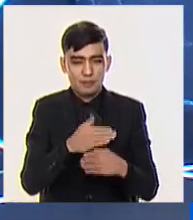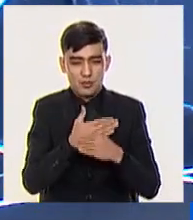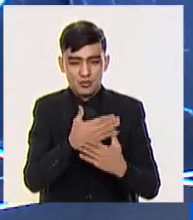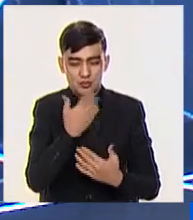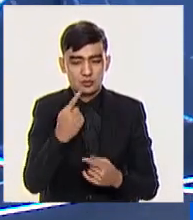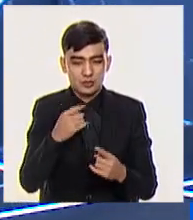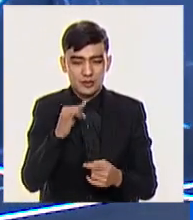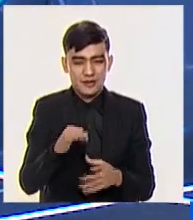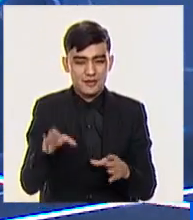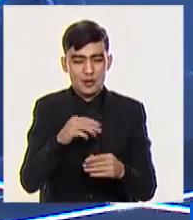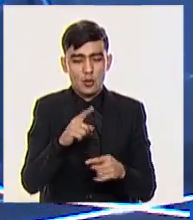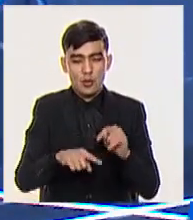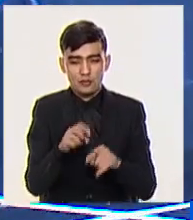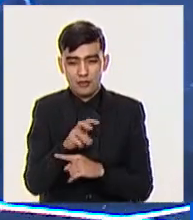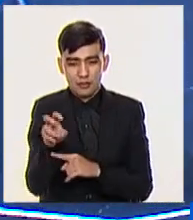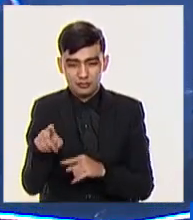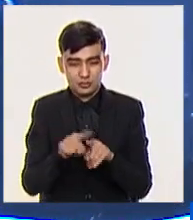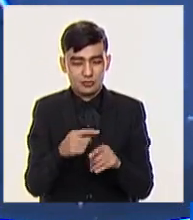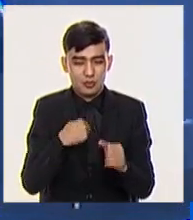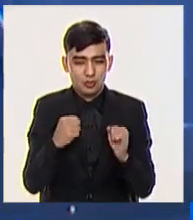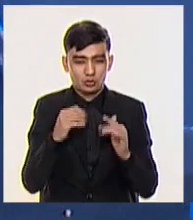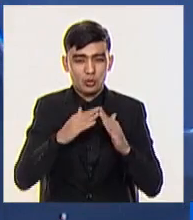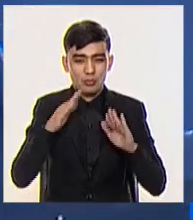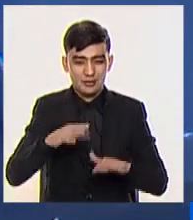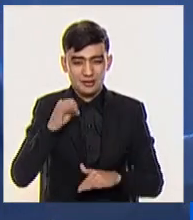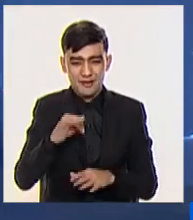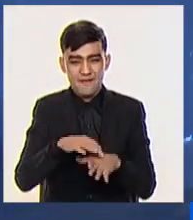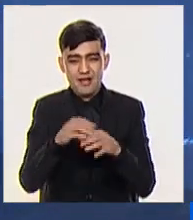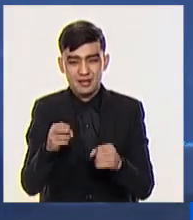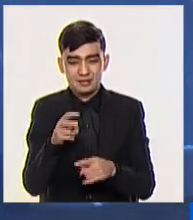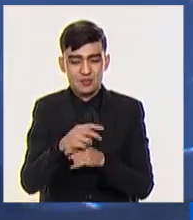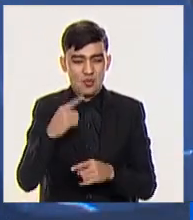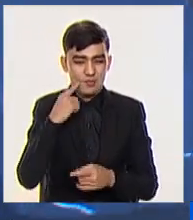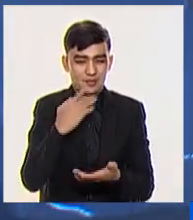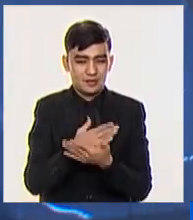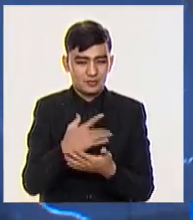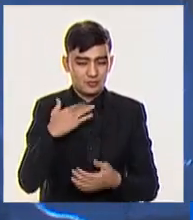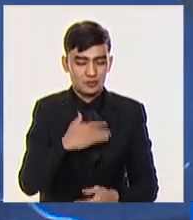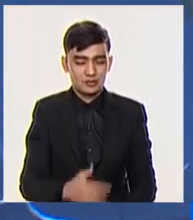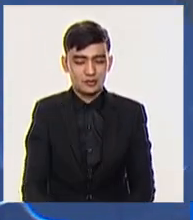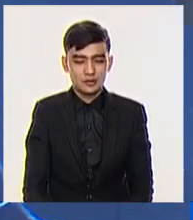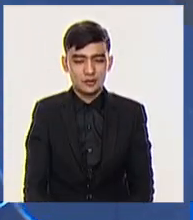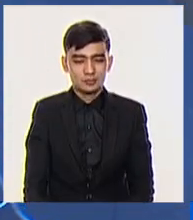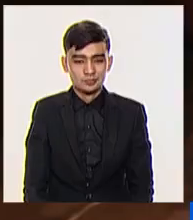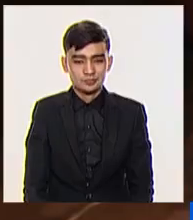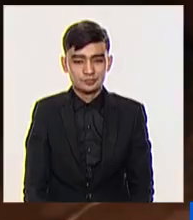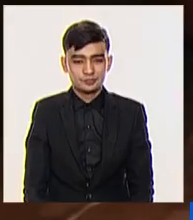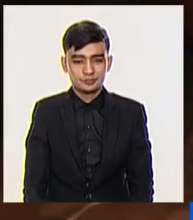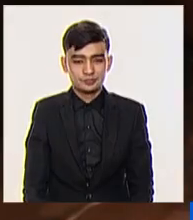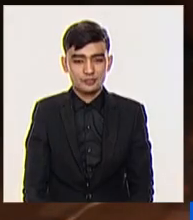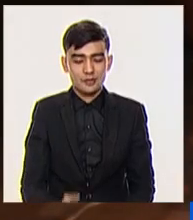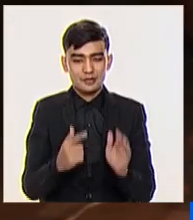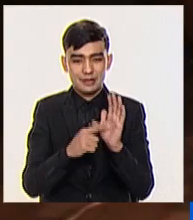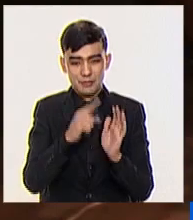Тоңғанымыздан туған туыс жағалап, жанымыз қалып жүр деген тұрғындардың жергілікті билікке деген өкпесі қара қазандай. Жет